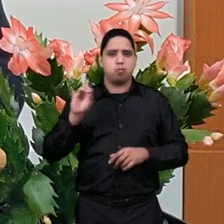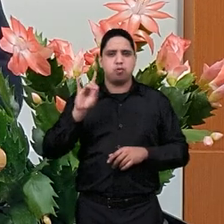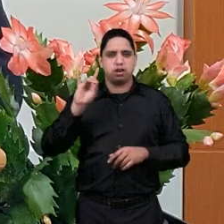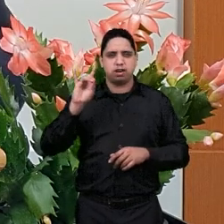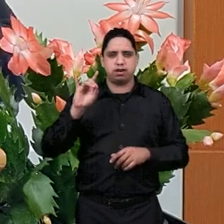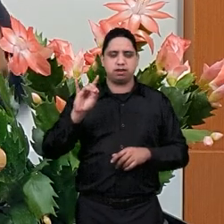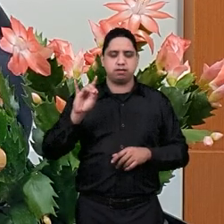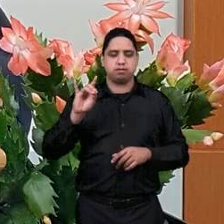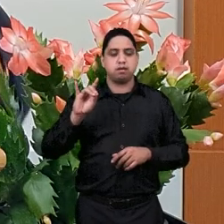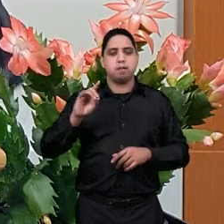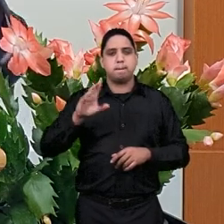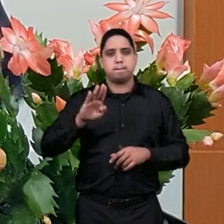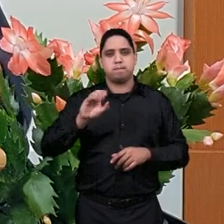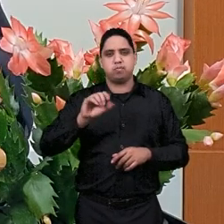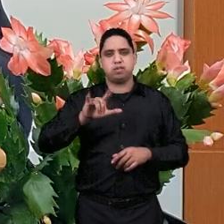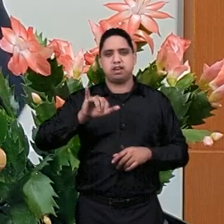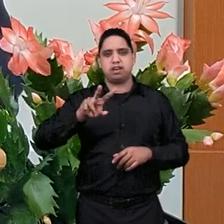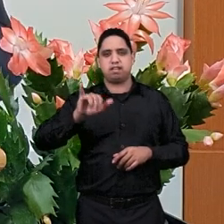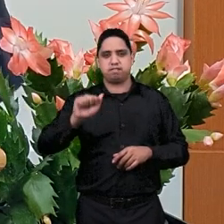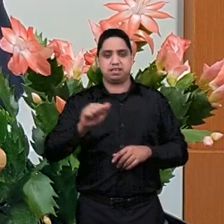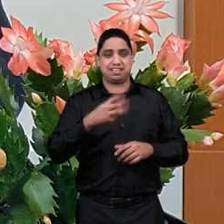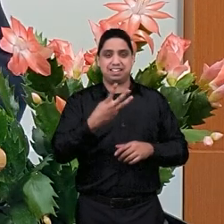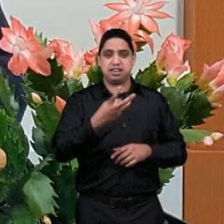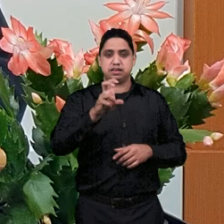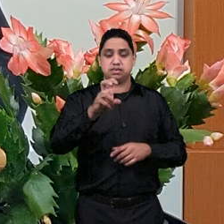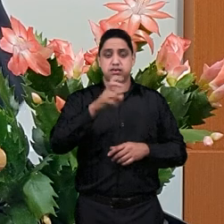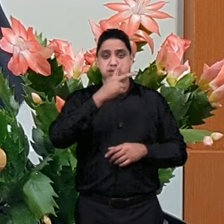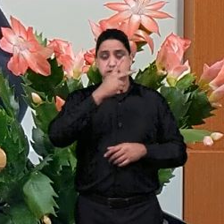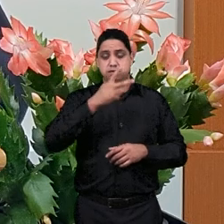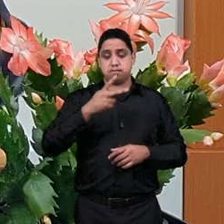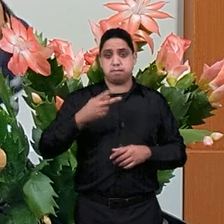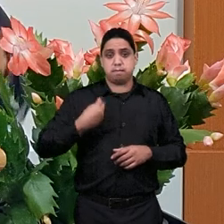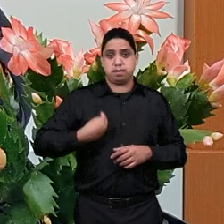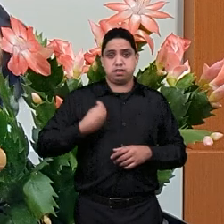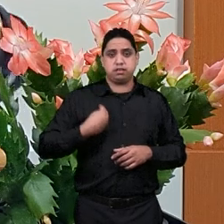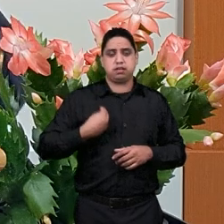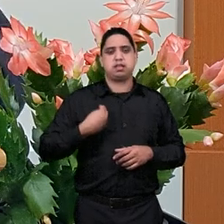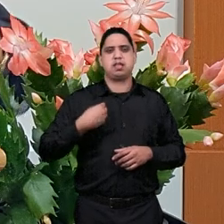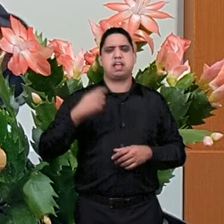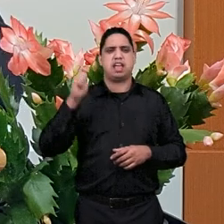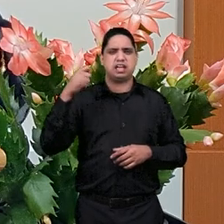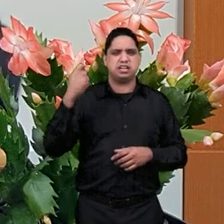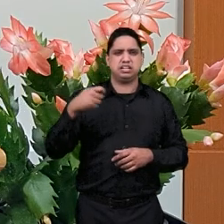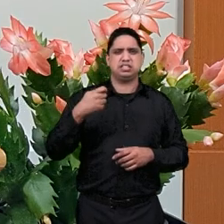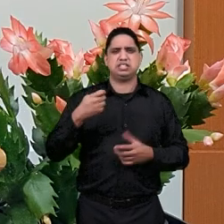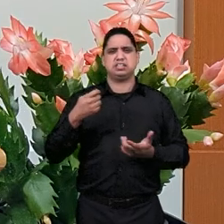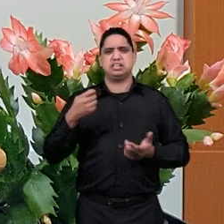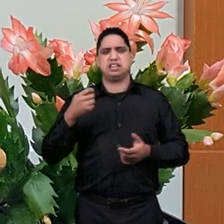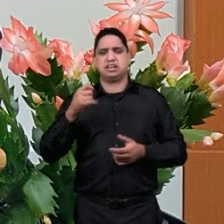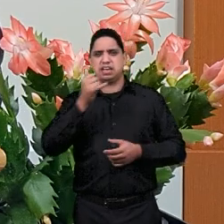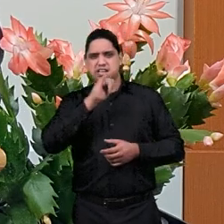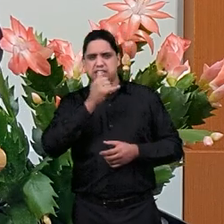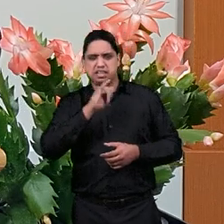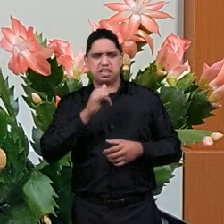12, États-Unis 9, Pérou, Argentine, Italie, un nombre que nous avons de